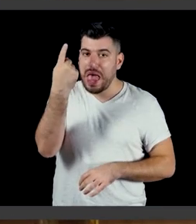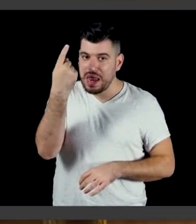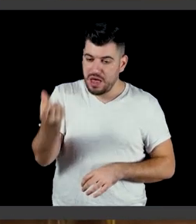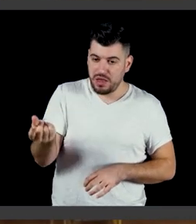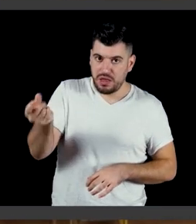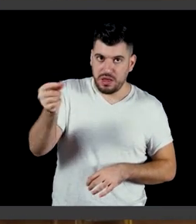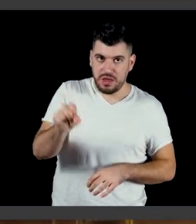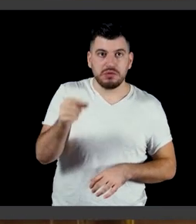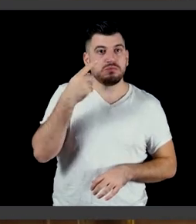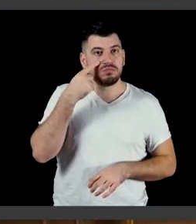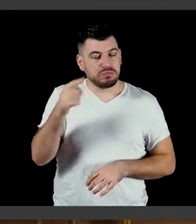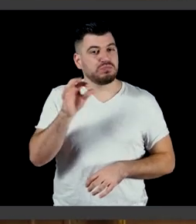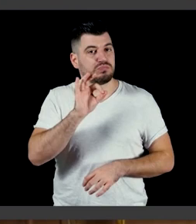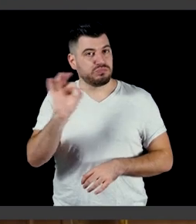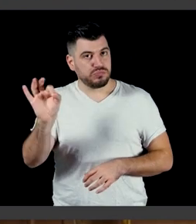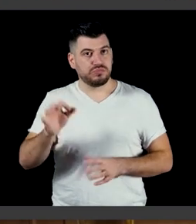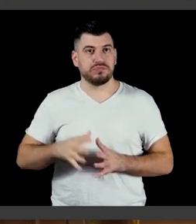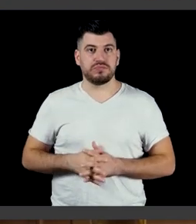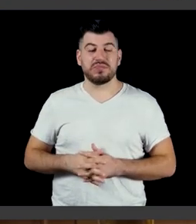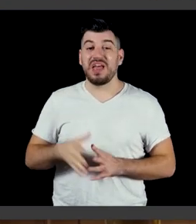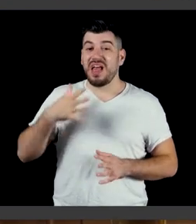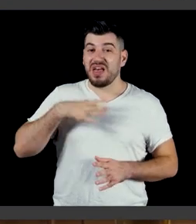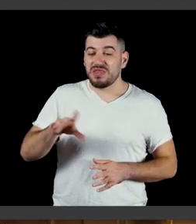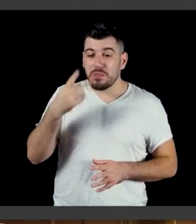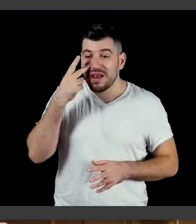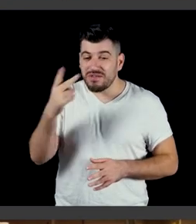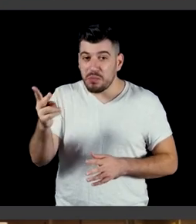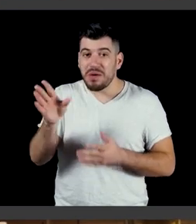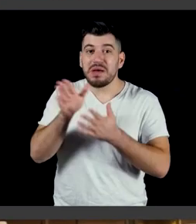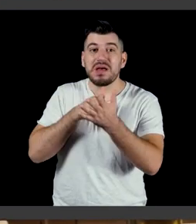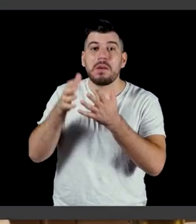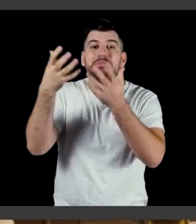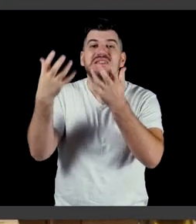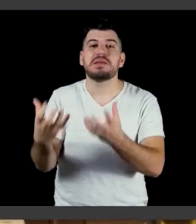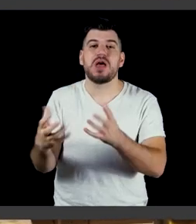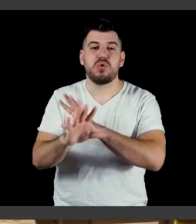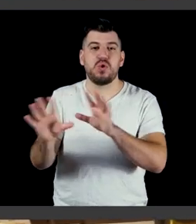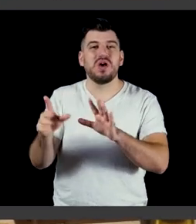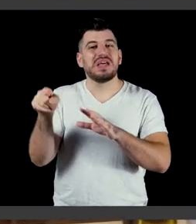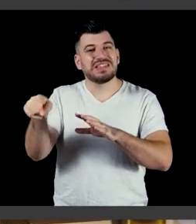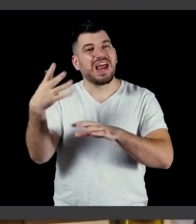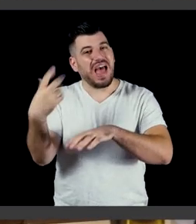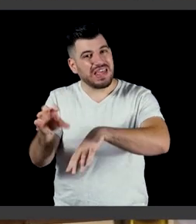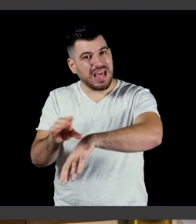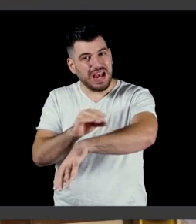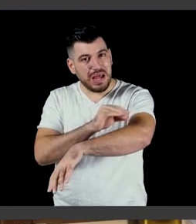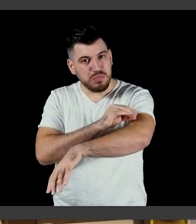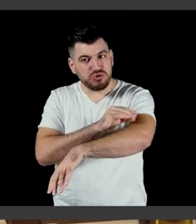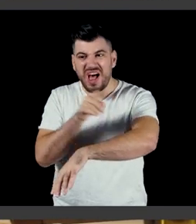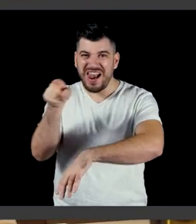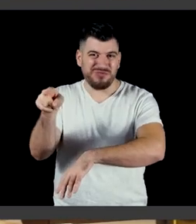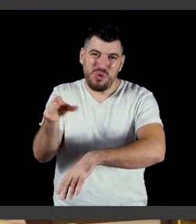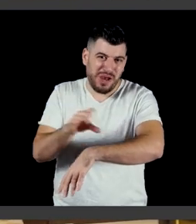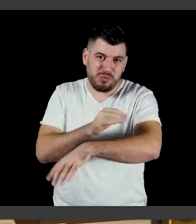βλέπουμε. Να το χρώμα που σας έλεγα. Θέλω να φαίνεται ψημένος, λες και έχει λίπος, αλλά φυσικά επειδή είναι φιλέτο, αυτό δεν έχει